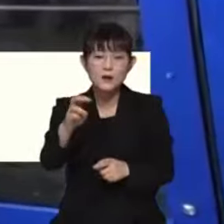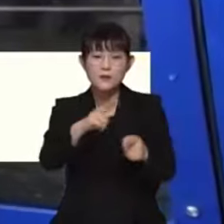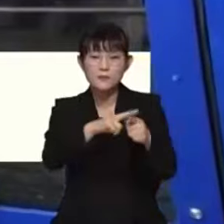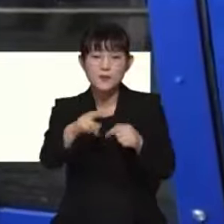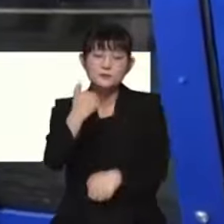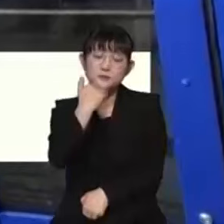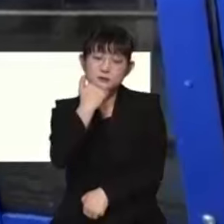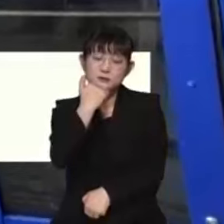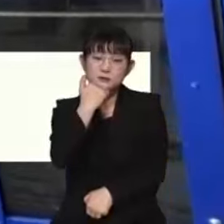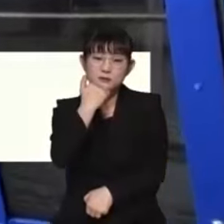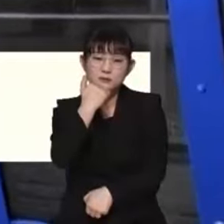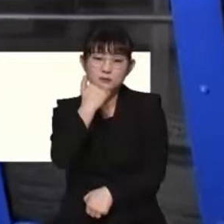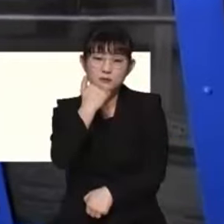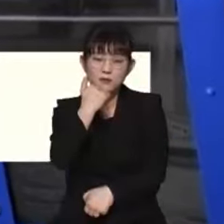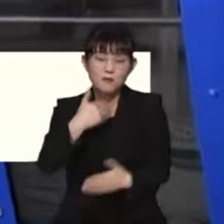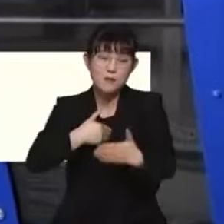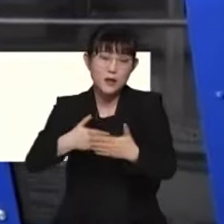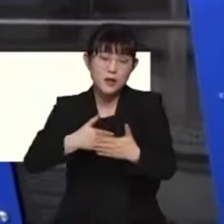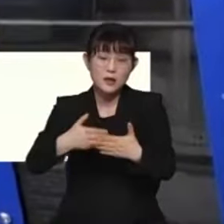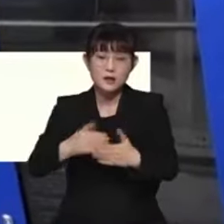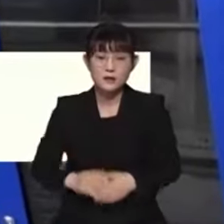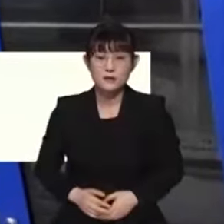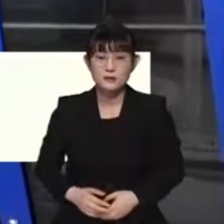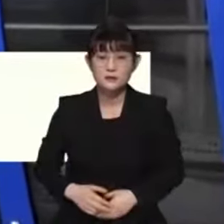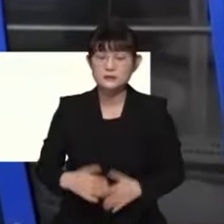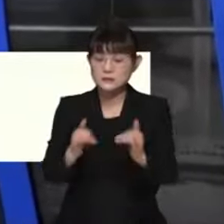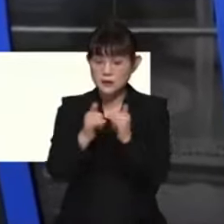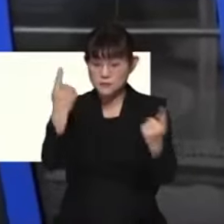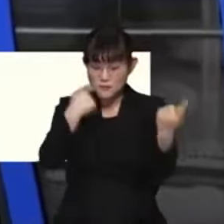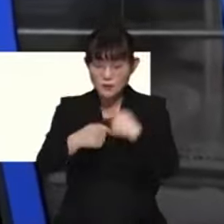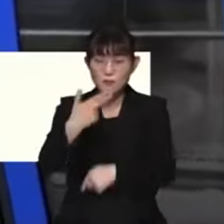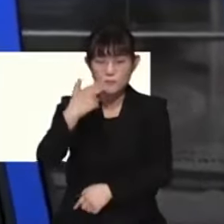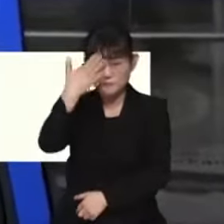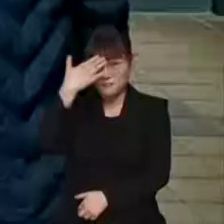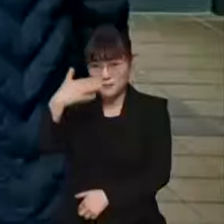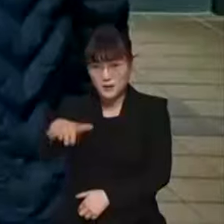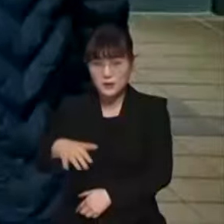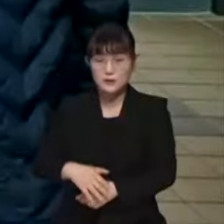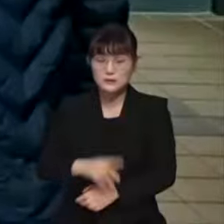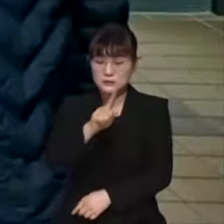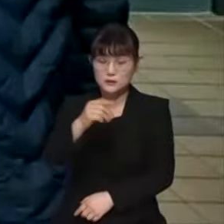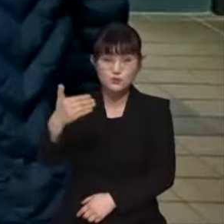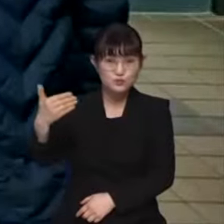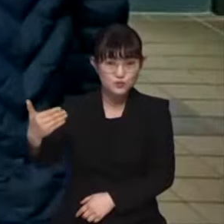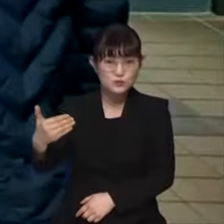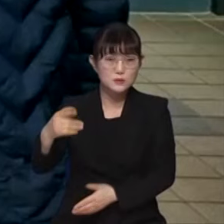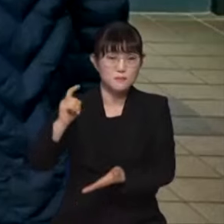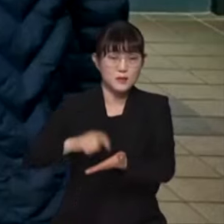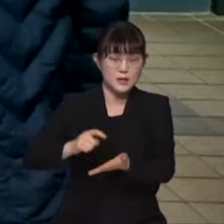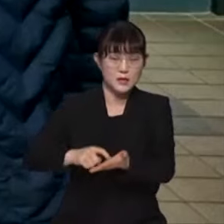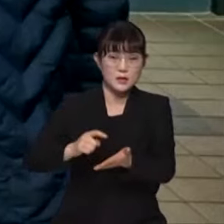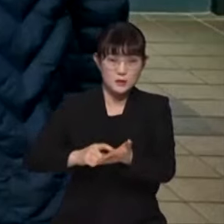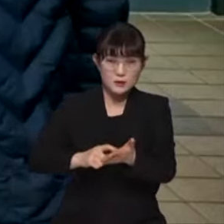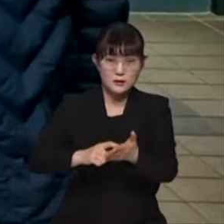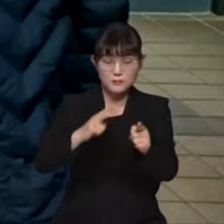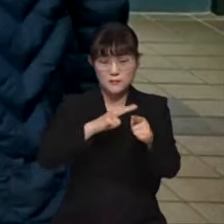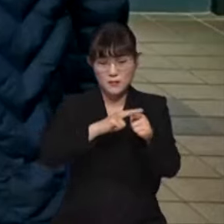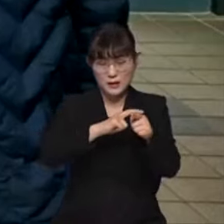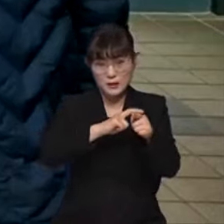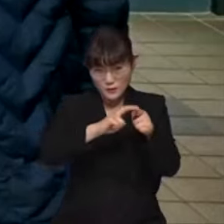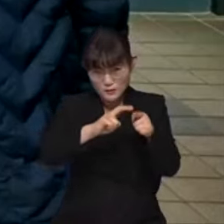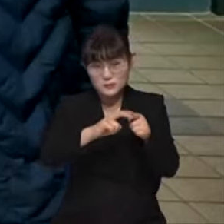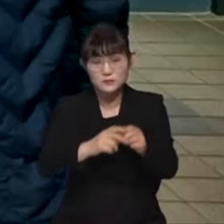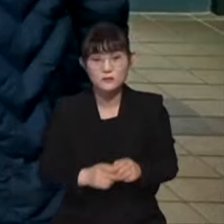공중에 대기하는 불편을 겪었습니다. 다행히 인명피해는 없었고 회사 측과 소방당국은 비상모드로 케이블카를 수동